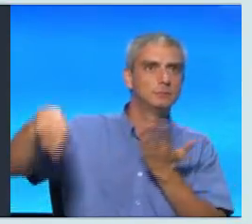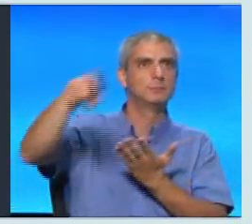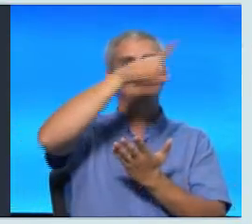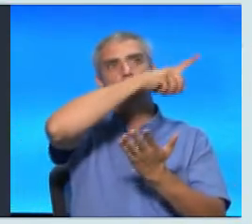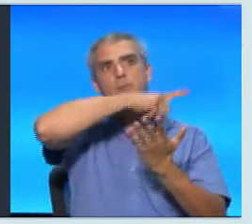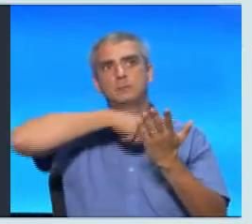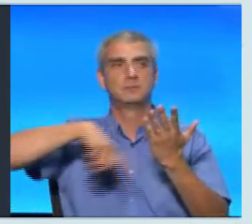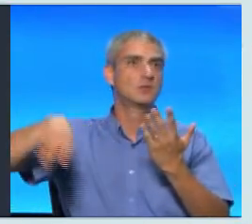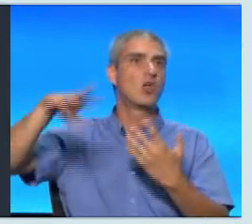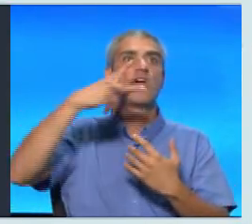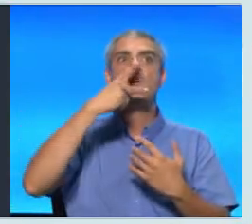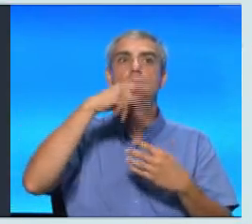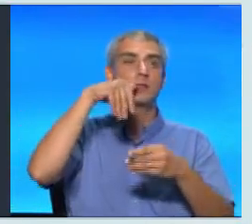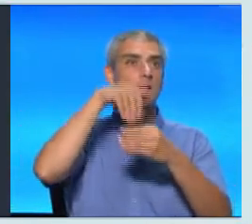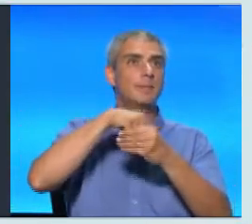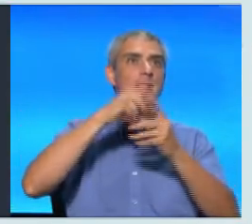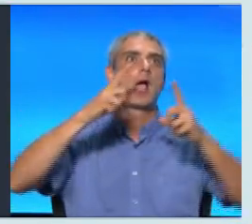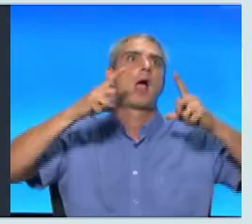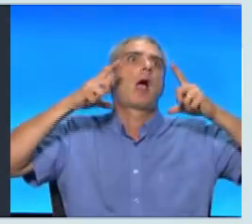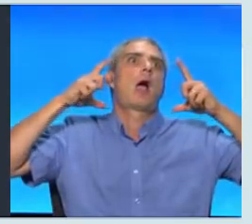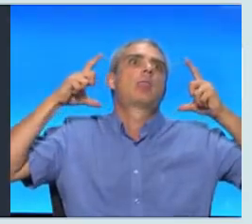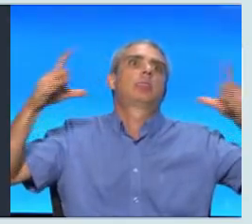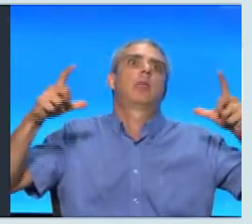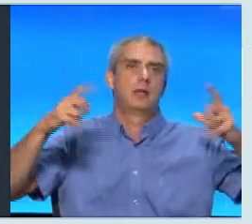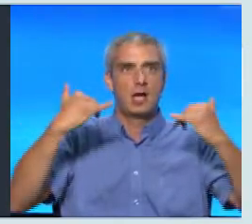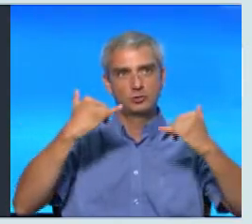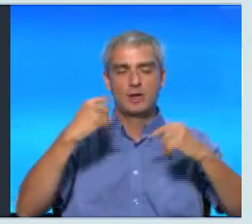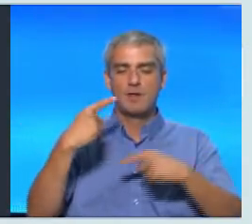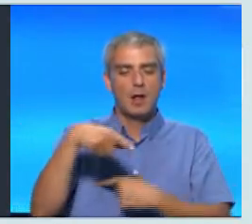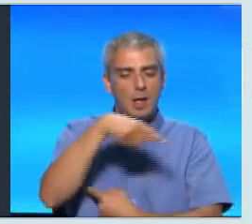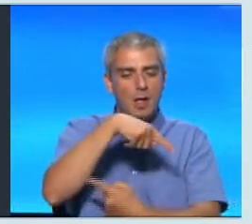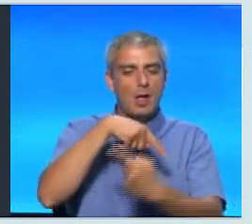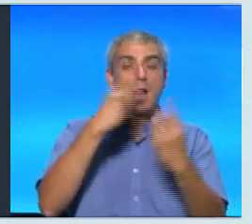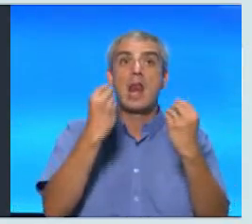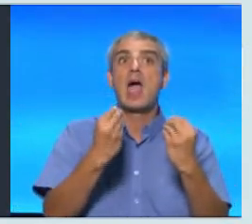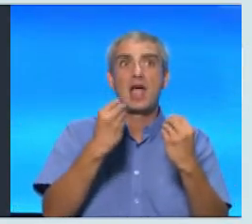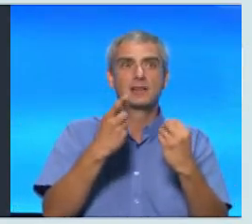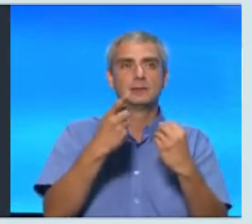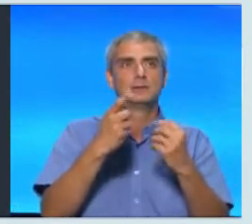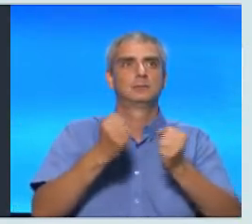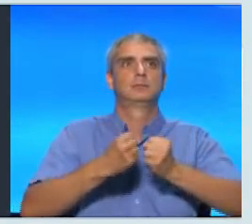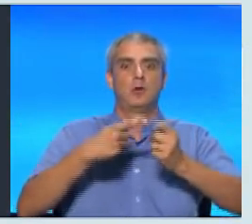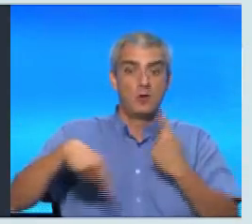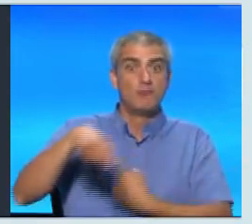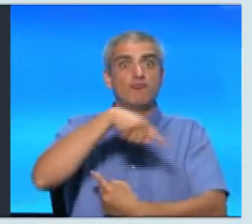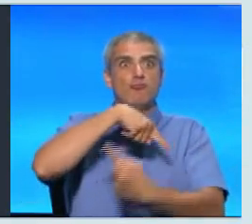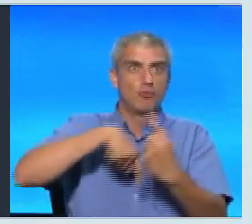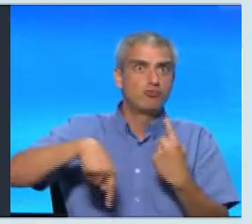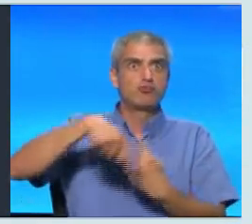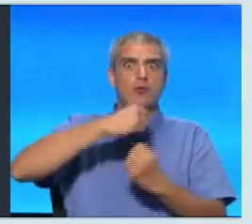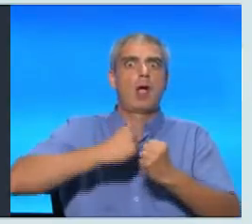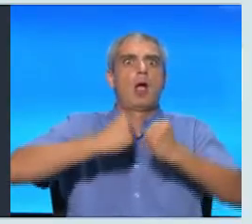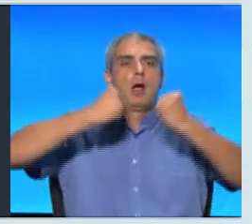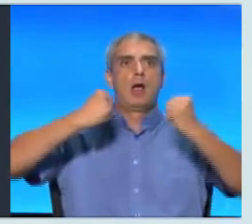כל פלורידה בתוכה, היא ענקית. אז עכשיו היא נעה מאוד לאט, וזה שהיא נעה לאט, היא מתעצמת תוך כדי התנועה שלה, ותופעה מאוד